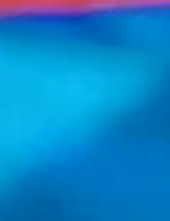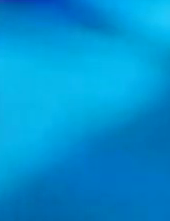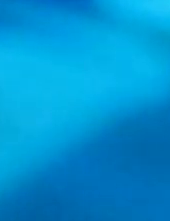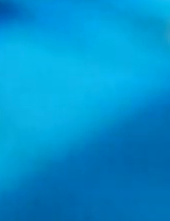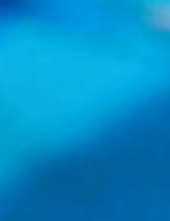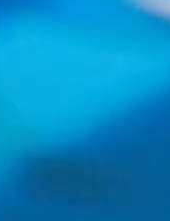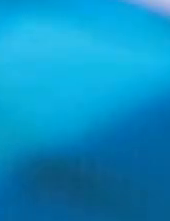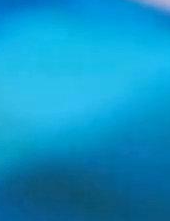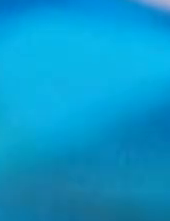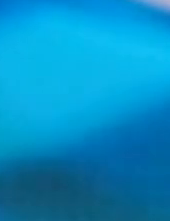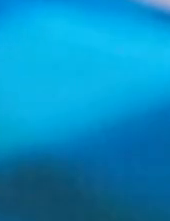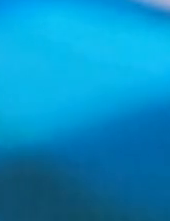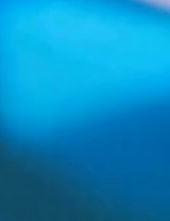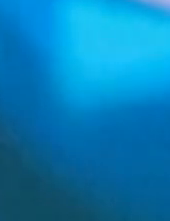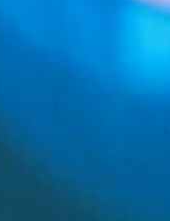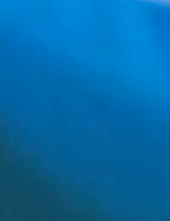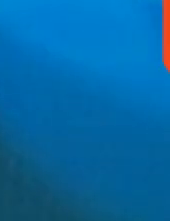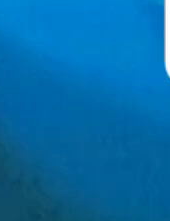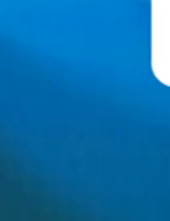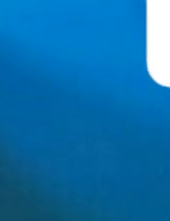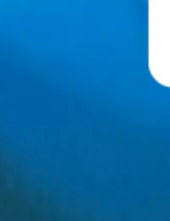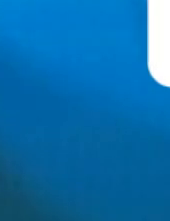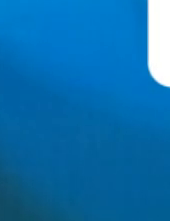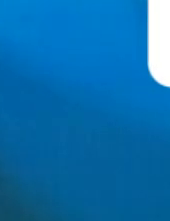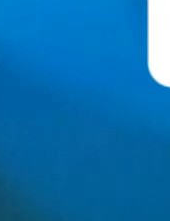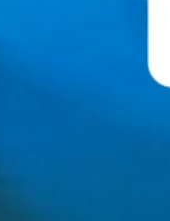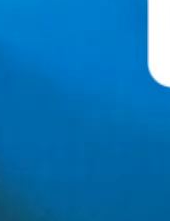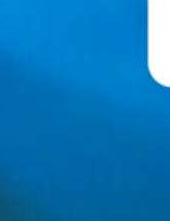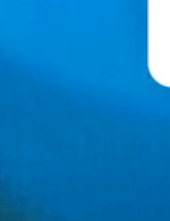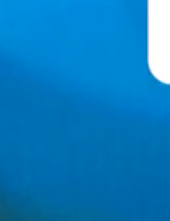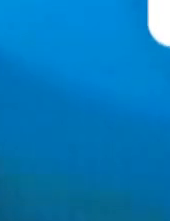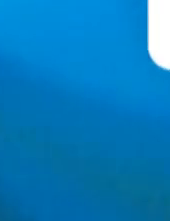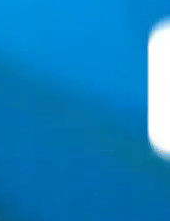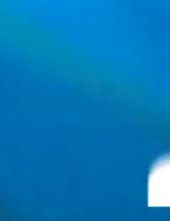непременно жмите на колокольчик. Информбюро, когда нужна честная информация.